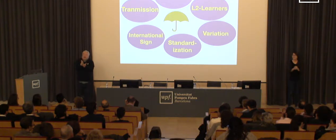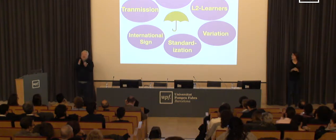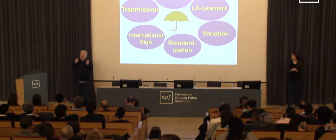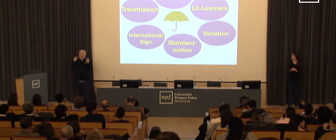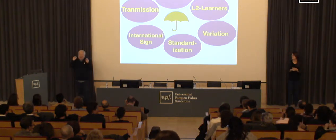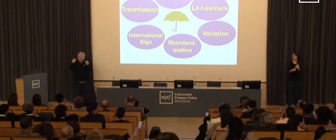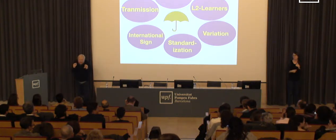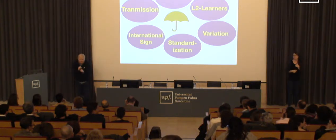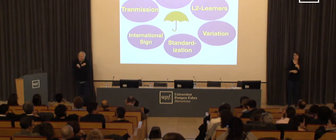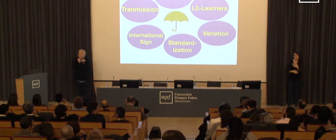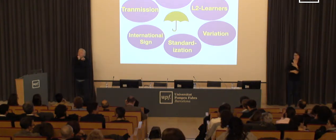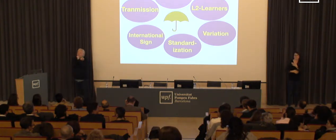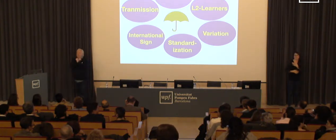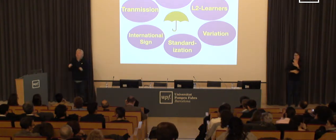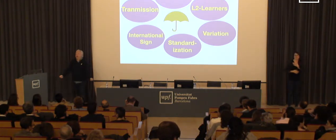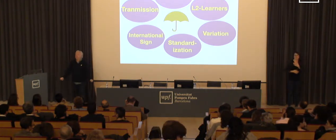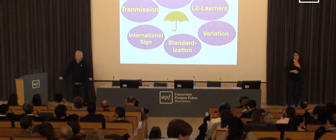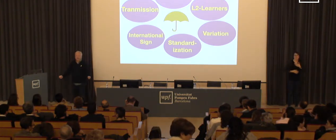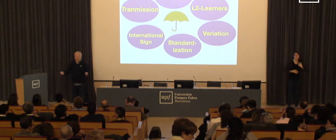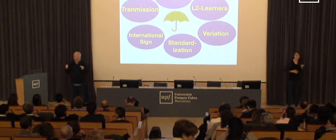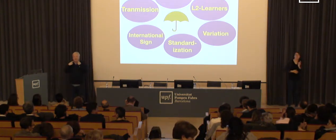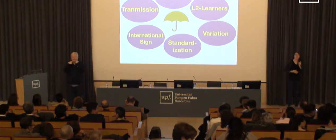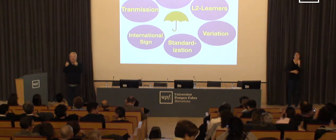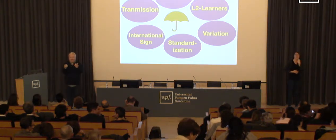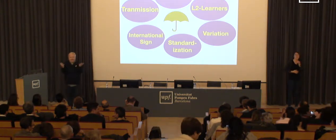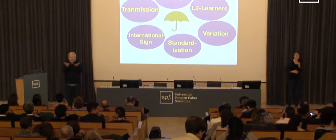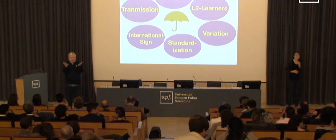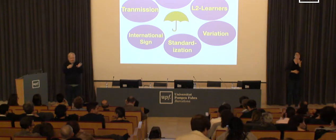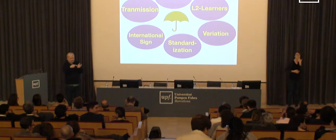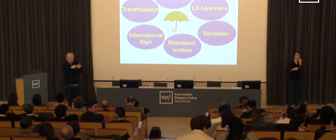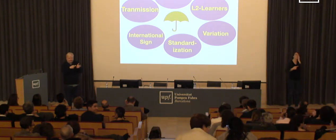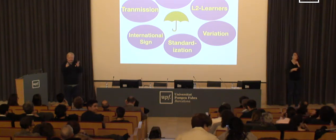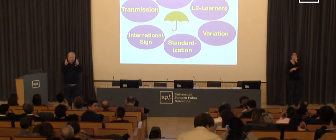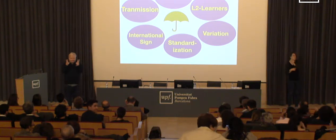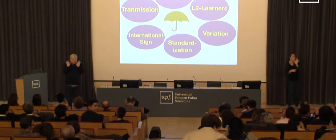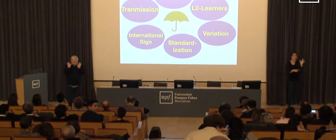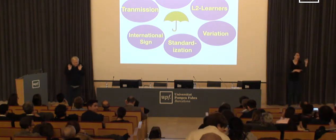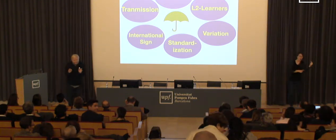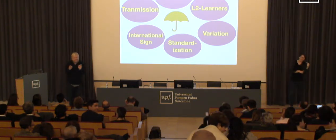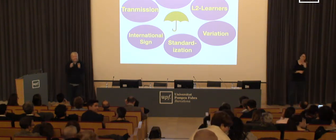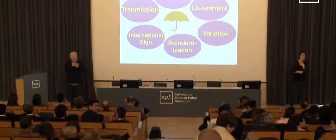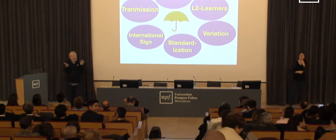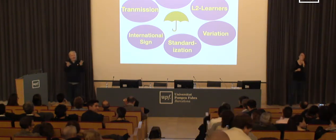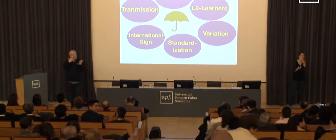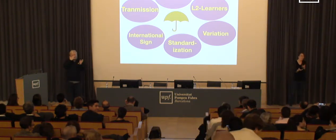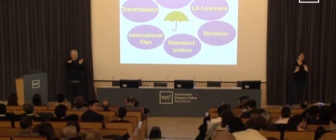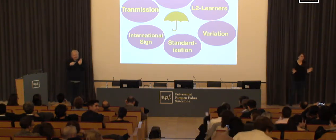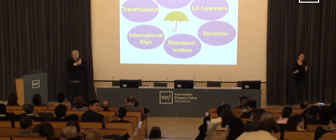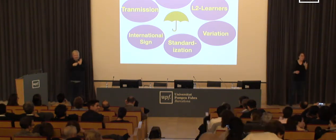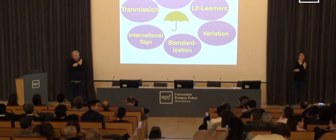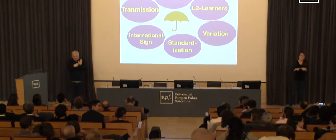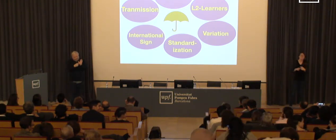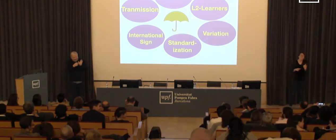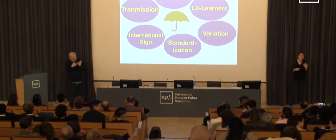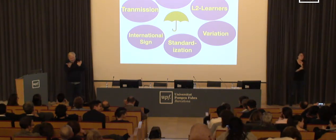que, quines d'aquestes actituds són positives o negatives. És impossible dir que una d'elles sigui